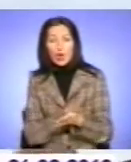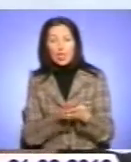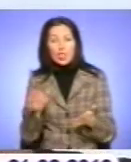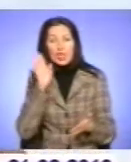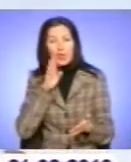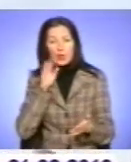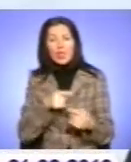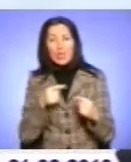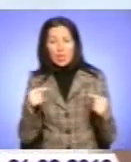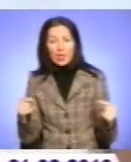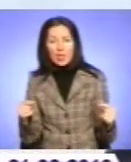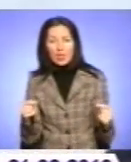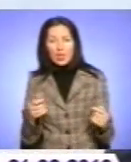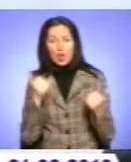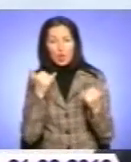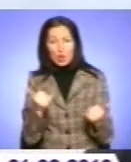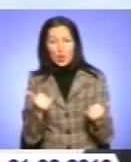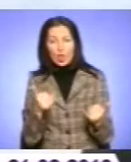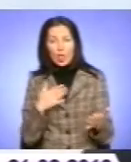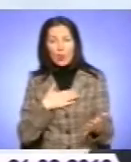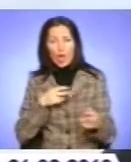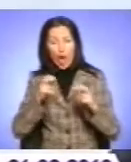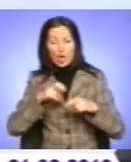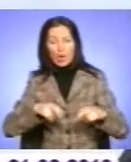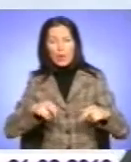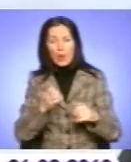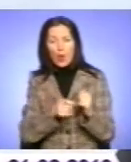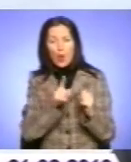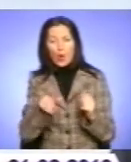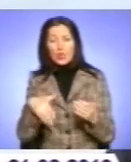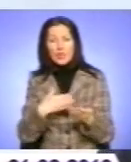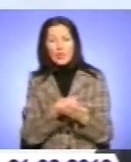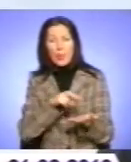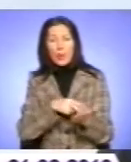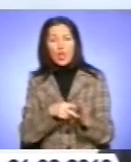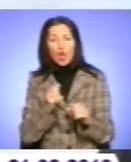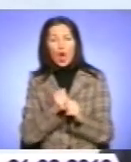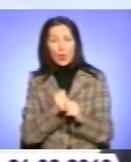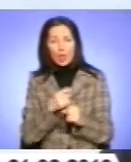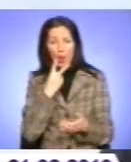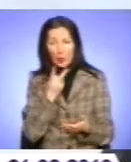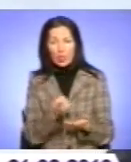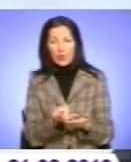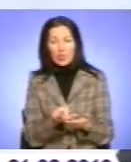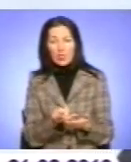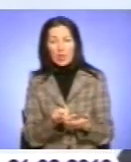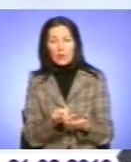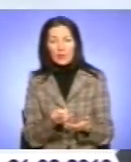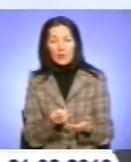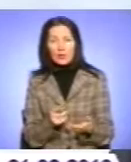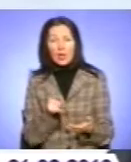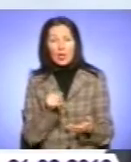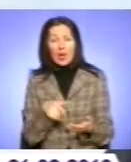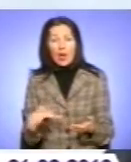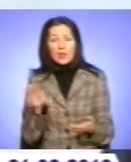і так далі, і так далі. Сьогодні ми розглядаємо кожен свій план роботи. І подивіться, тому що там